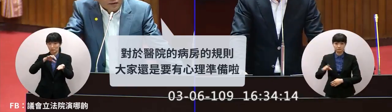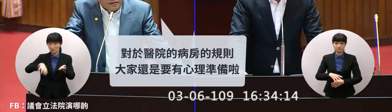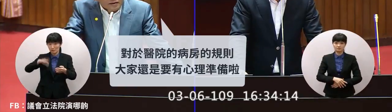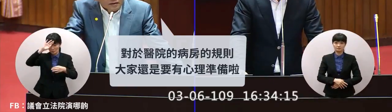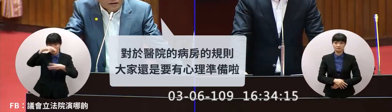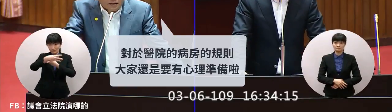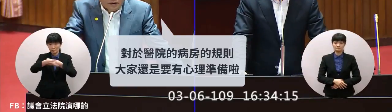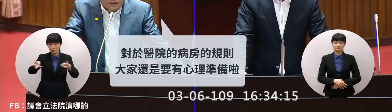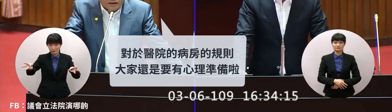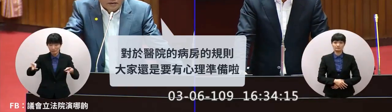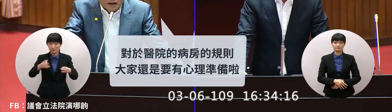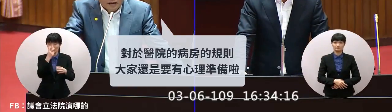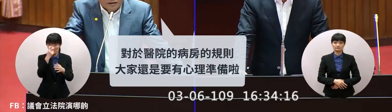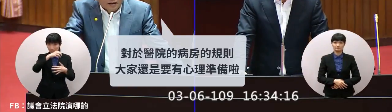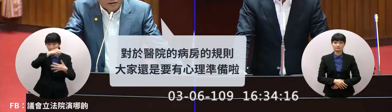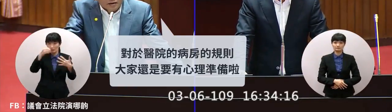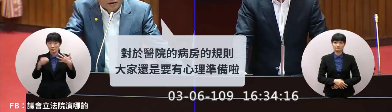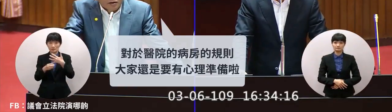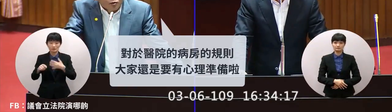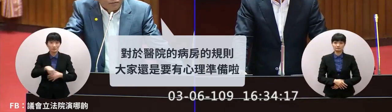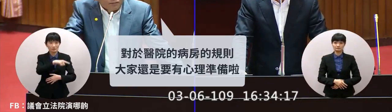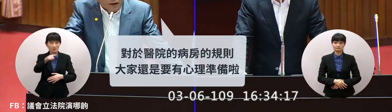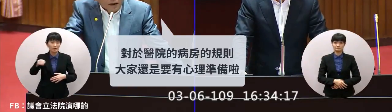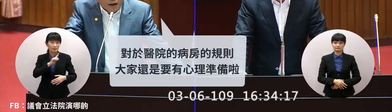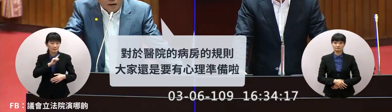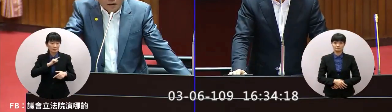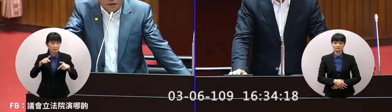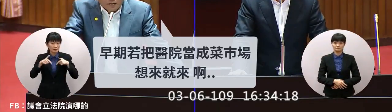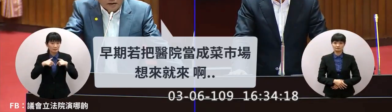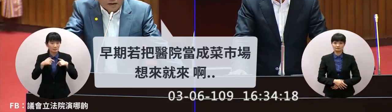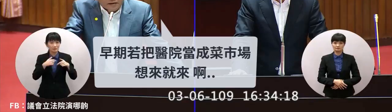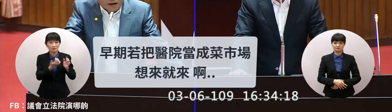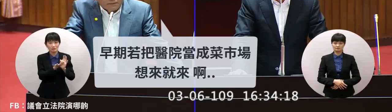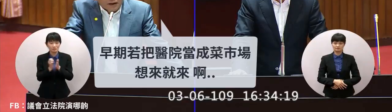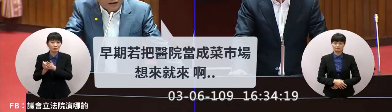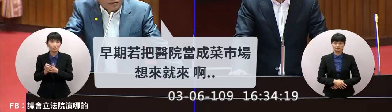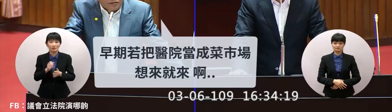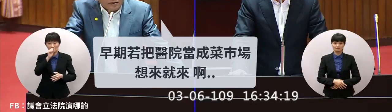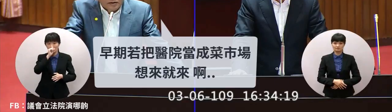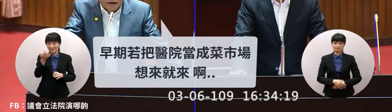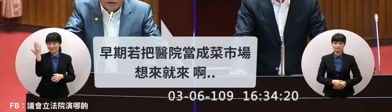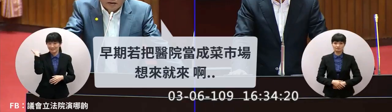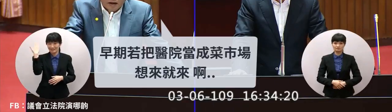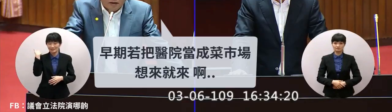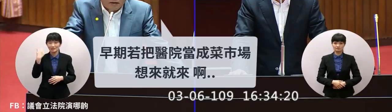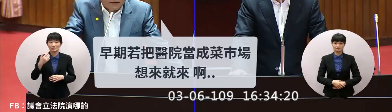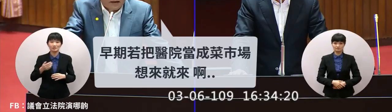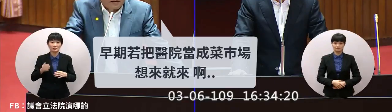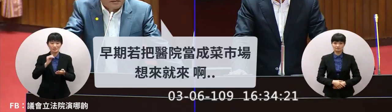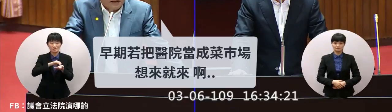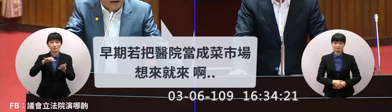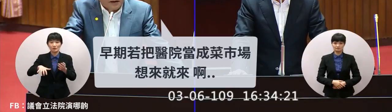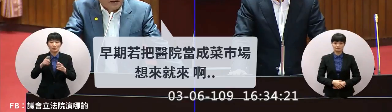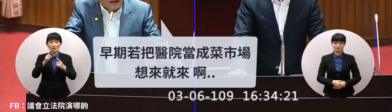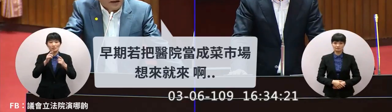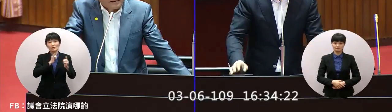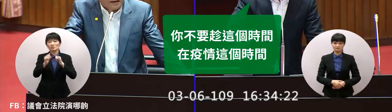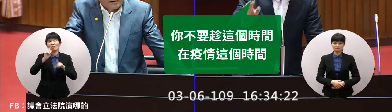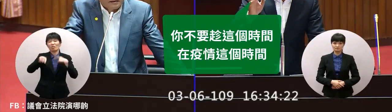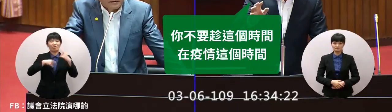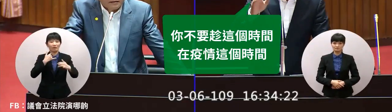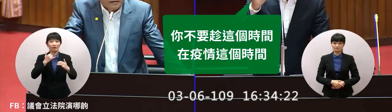病房的规则哈，大家还是要有心理准备啦。古早个在病院动作菜市啊哈，要来就来